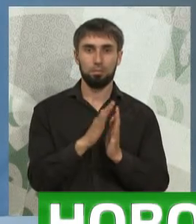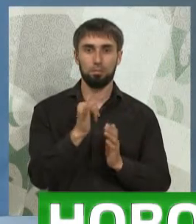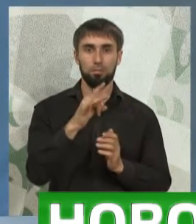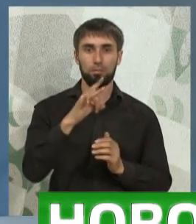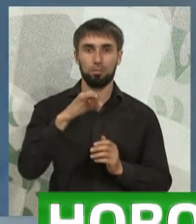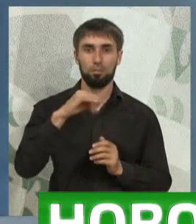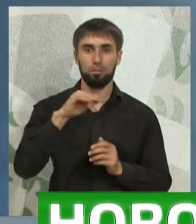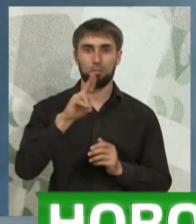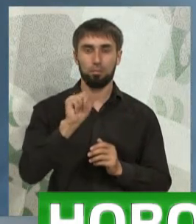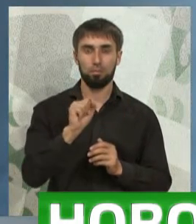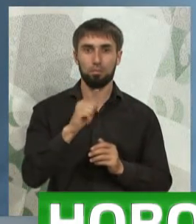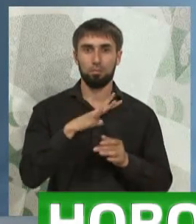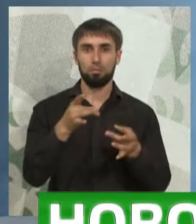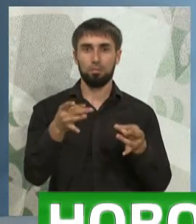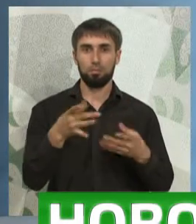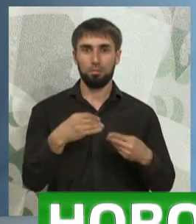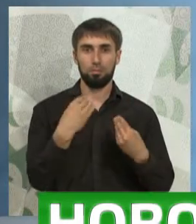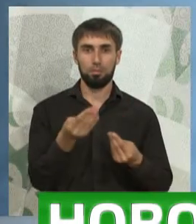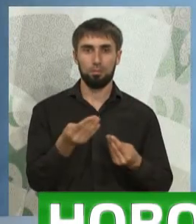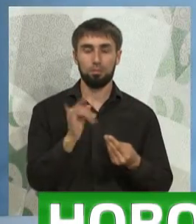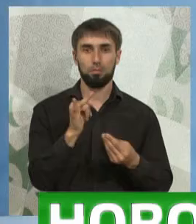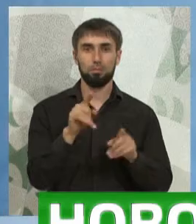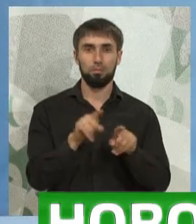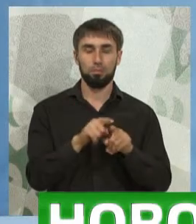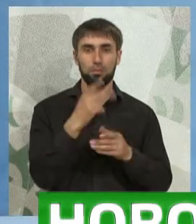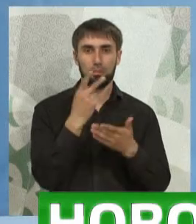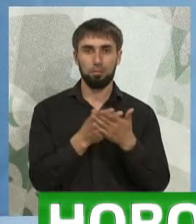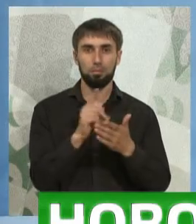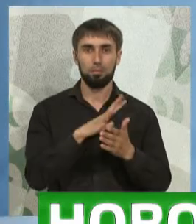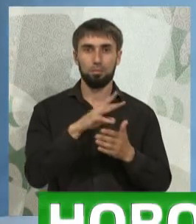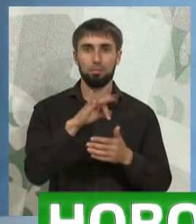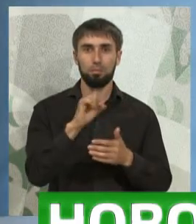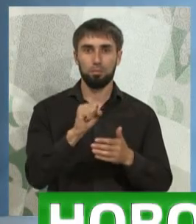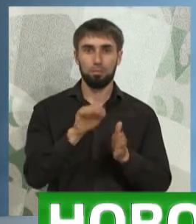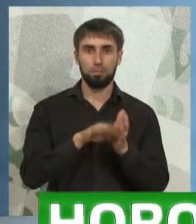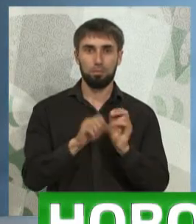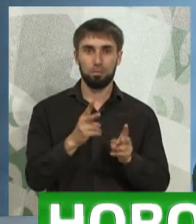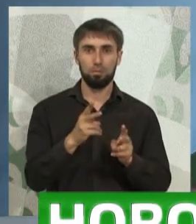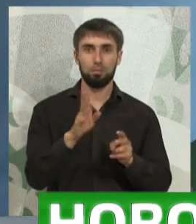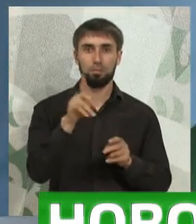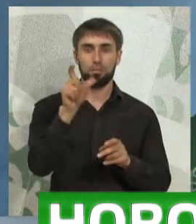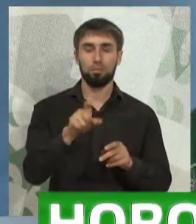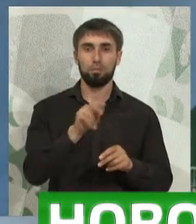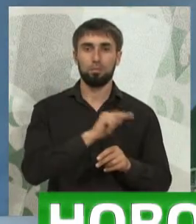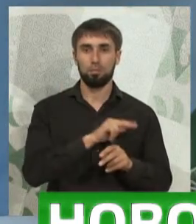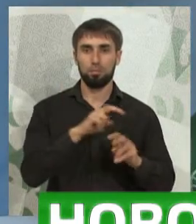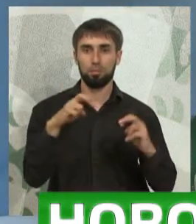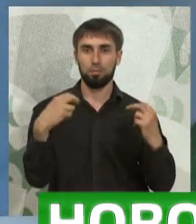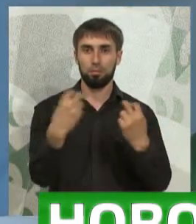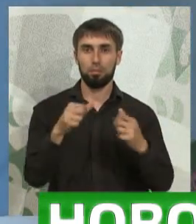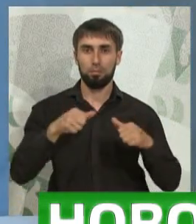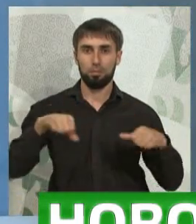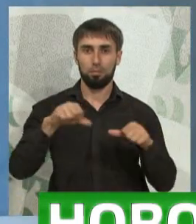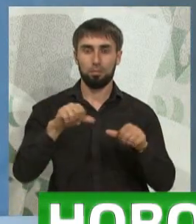каждого избирателя. Также предусмотрены меры безопасности для членов участковой избирательной комиссии, тоже